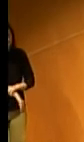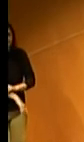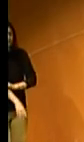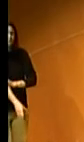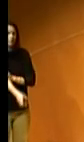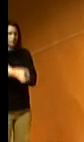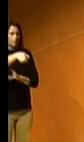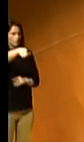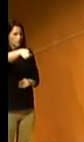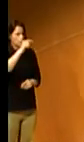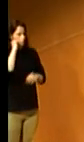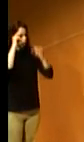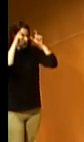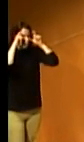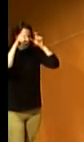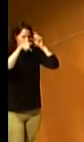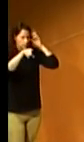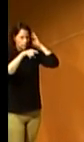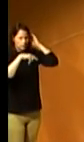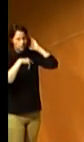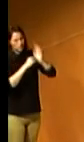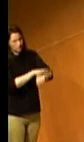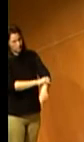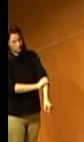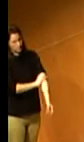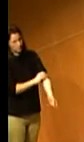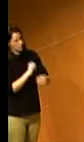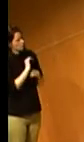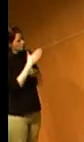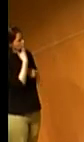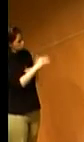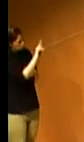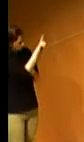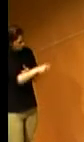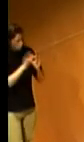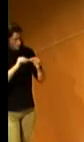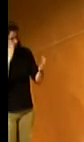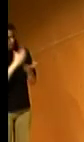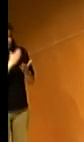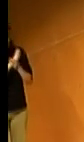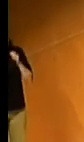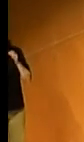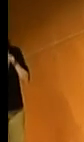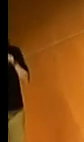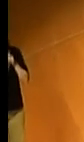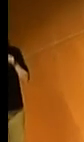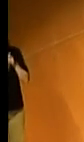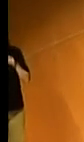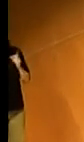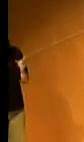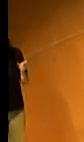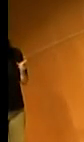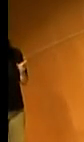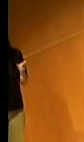Bonjour. J'avais juste une question par rapport aux classes Ulysse, en fait. Et par rapport au dispositif, en fait, parce que je ne savais pas que c'était déjà dans les lycées aussi, que